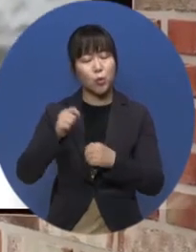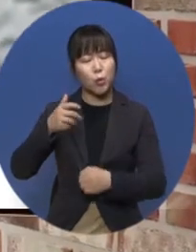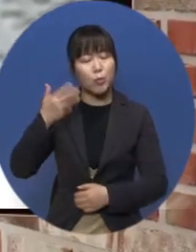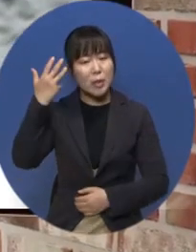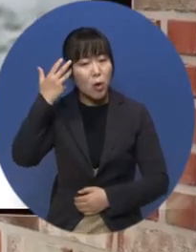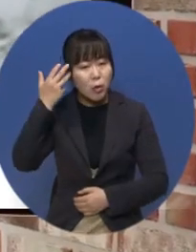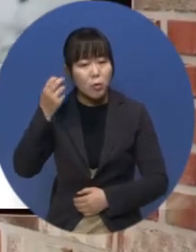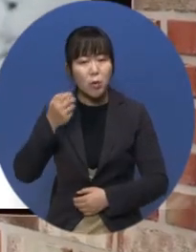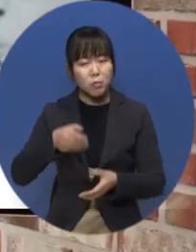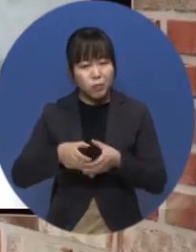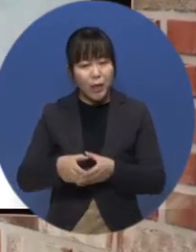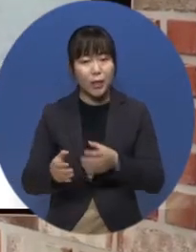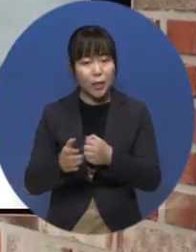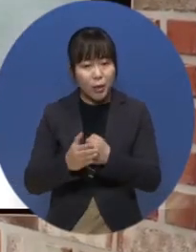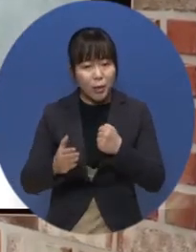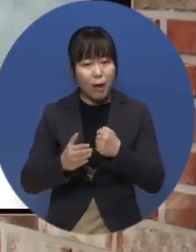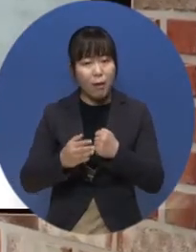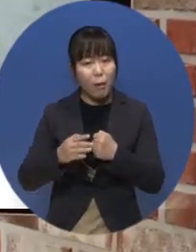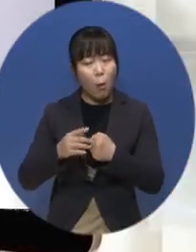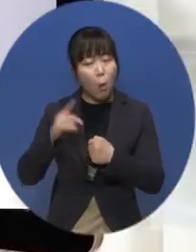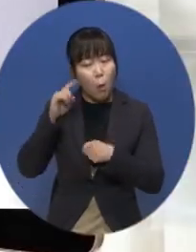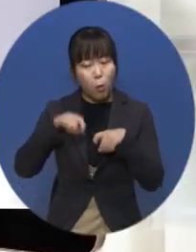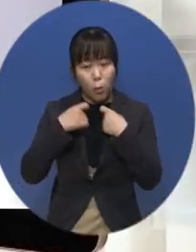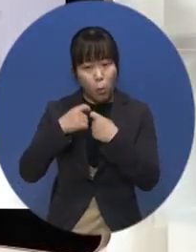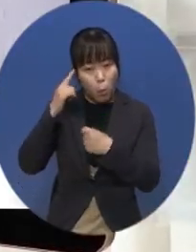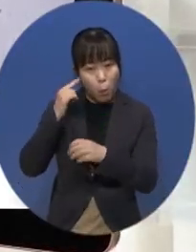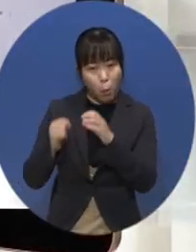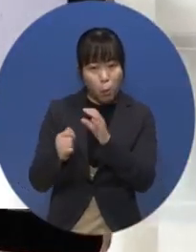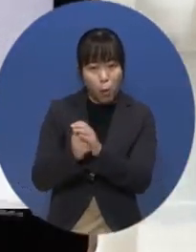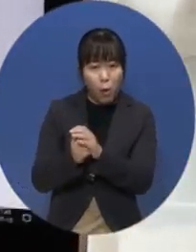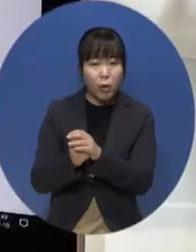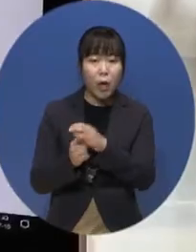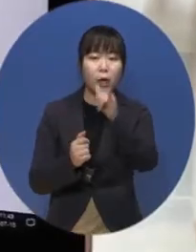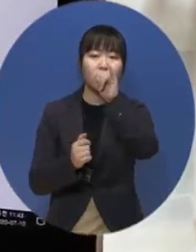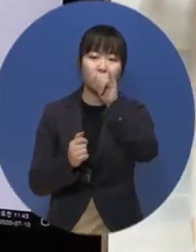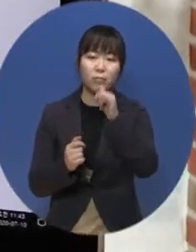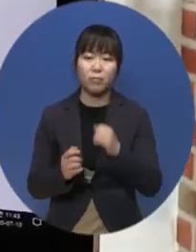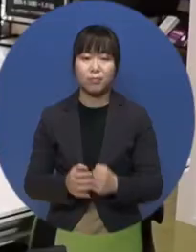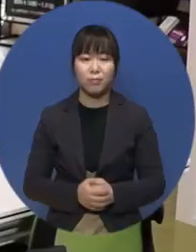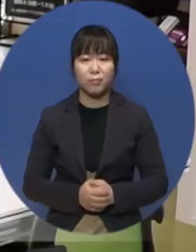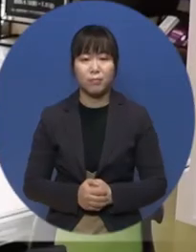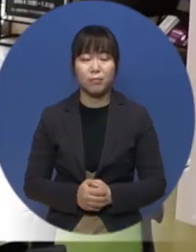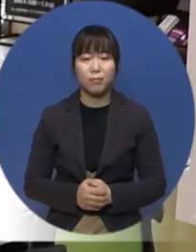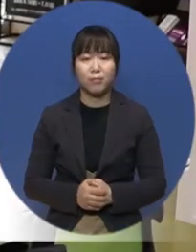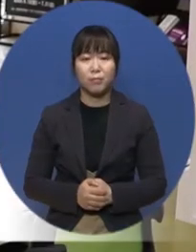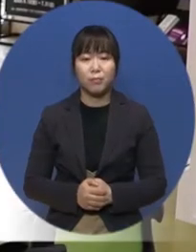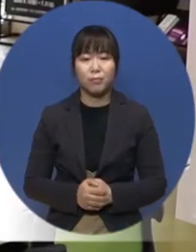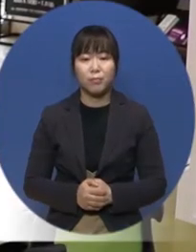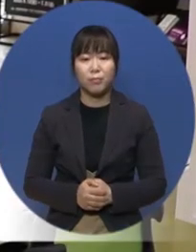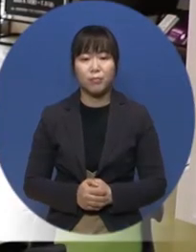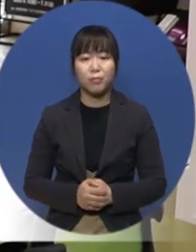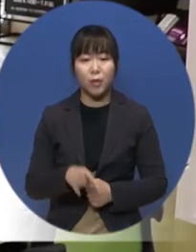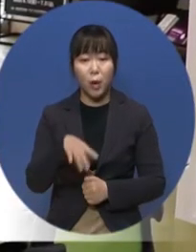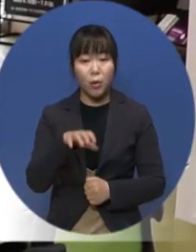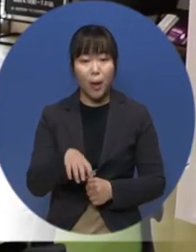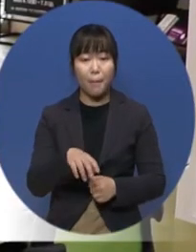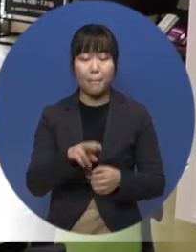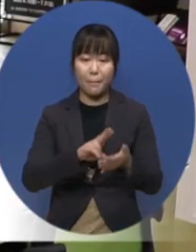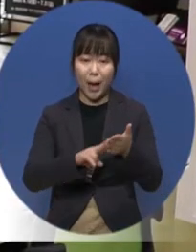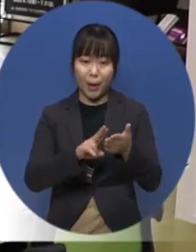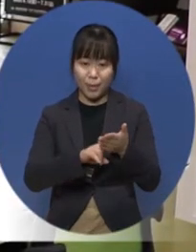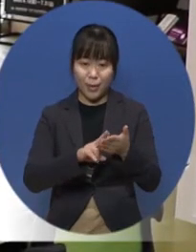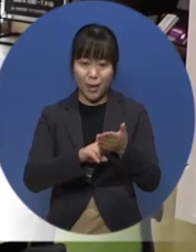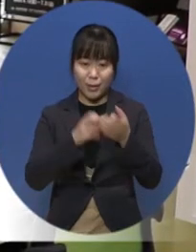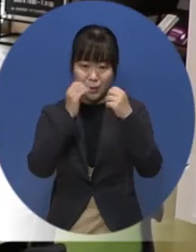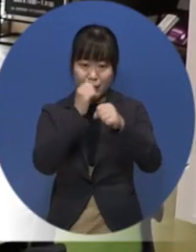다루어 작가만의 개정 적인 화풍을 드러내는 것이 특징입니다 순천 글로벌 웹툰 센터는 만화 창